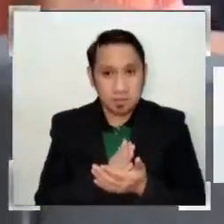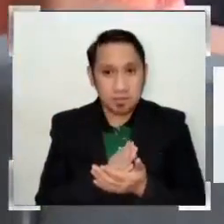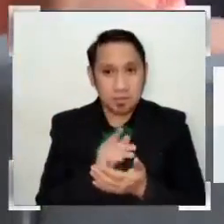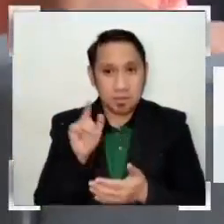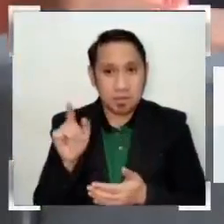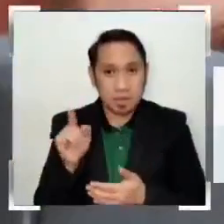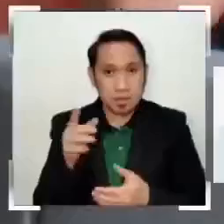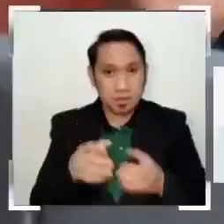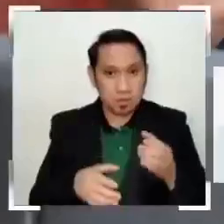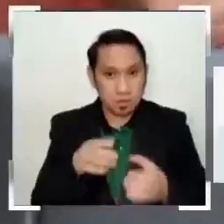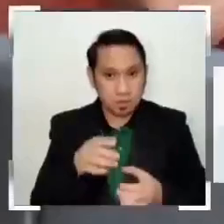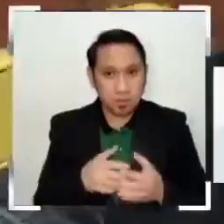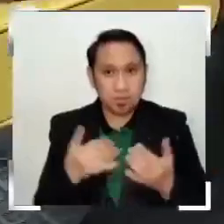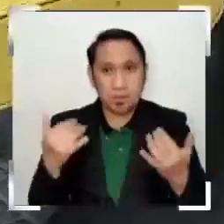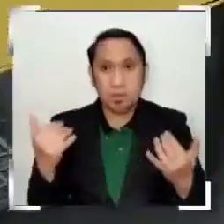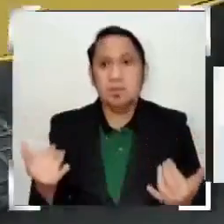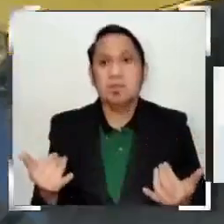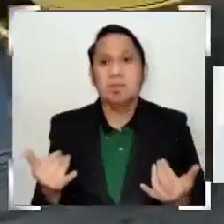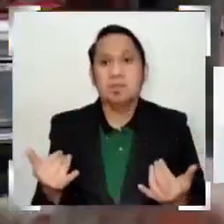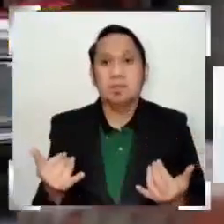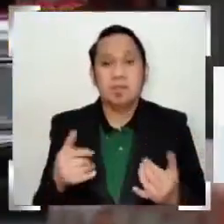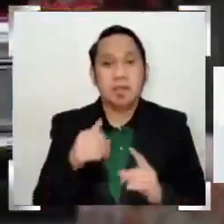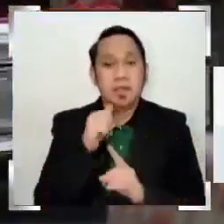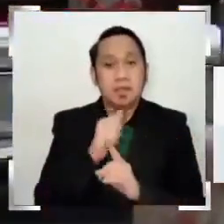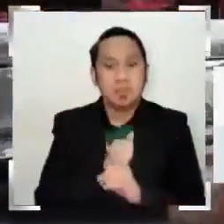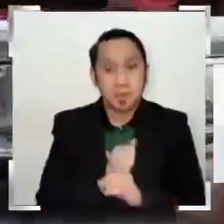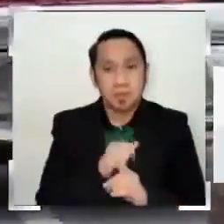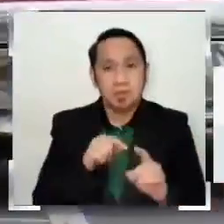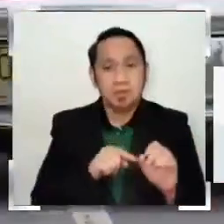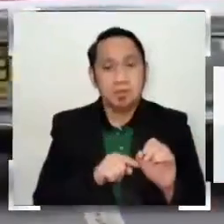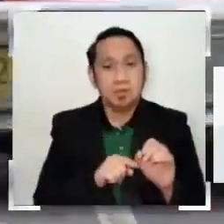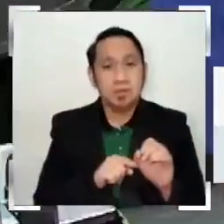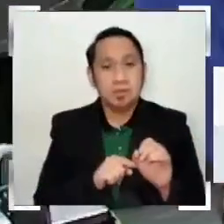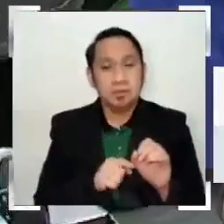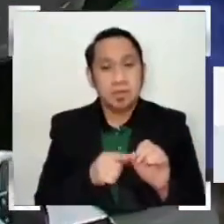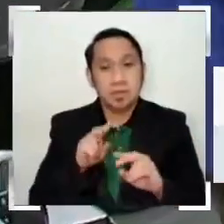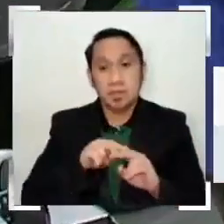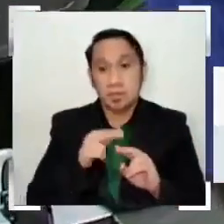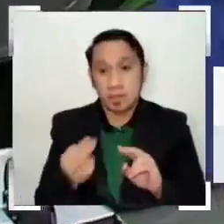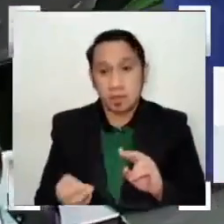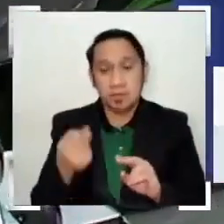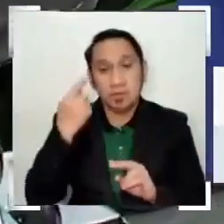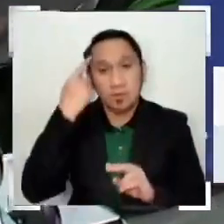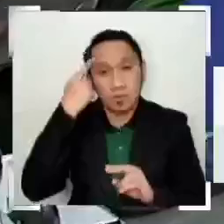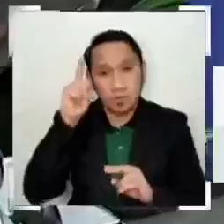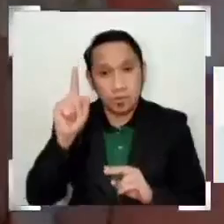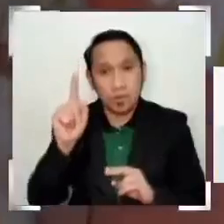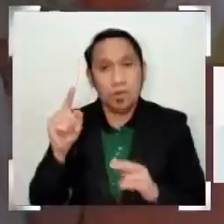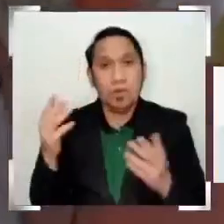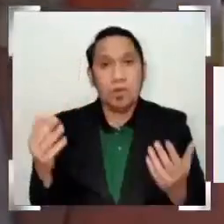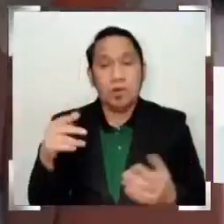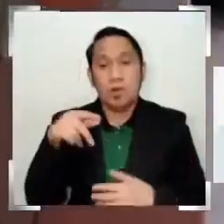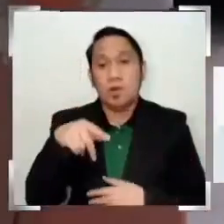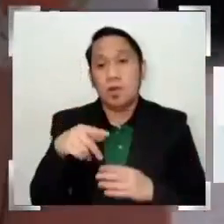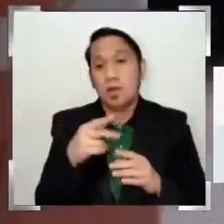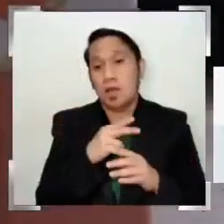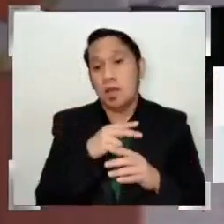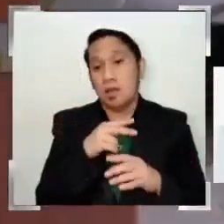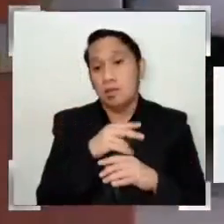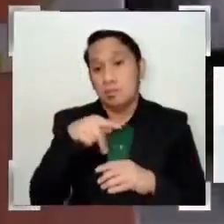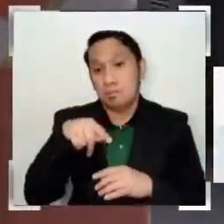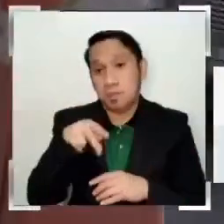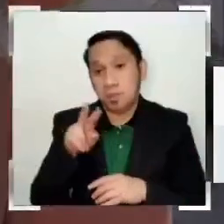Ngayong Abril din ipatutupad ang mala rollback na diskwento sa pasahe ng ilang PUV matapos itong aprubahan